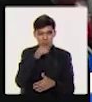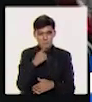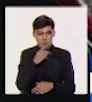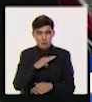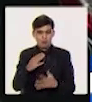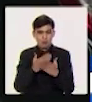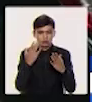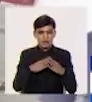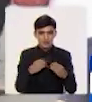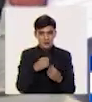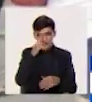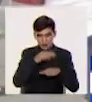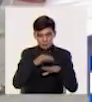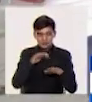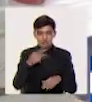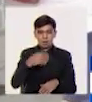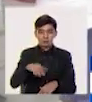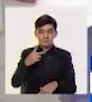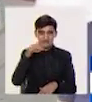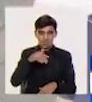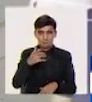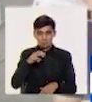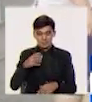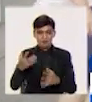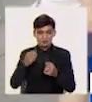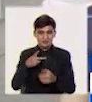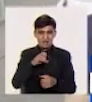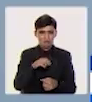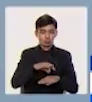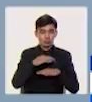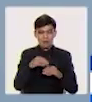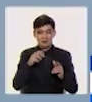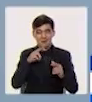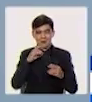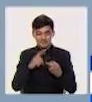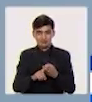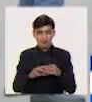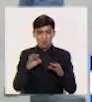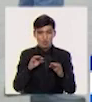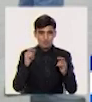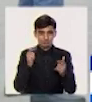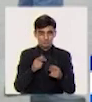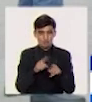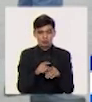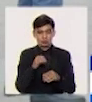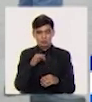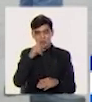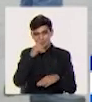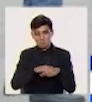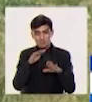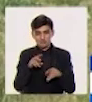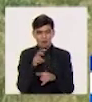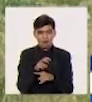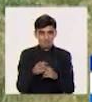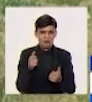миллиондаған отбасы үкіметтен 42.500 теңге жәрдемақыны алу үшін қатаң карантиндік режимге қарамастан әкімдіктердің алдында жанталасып